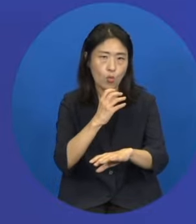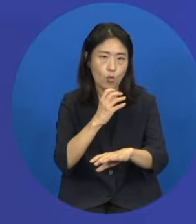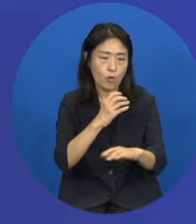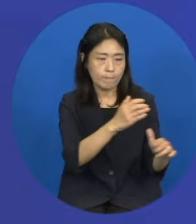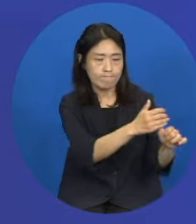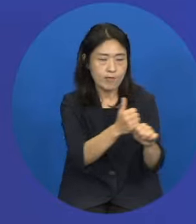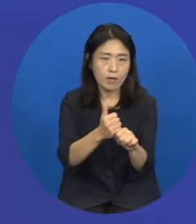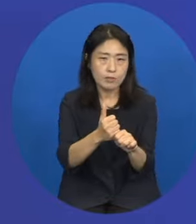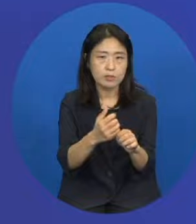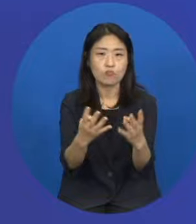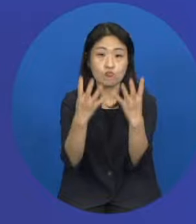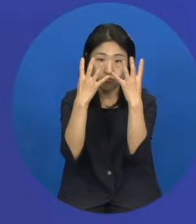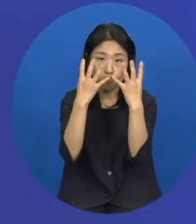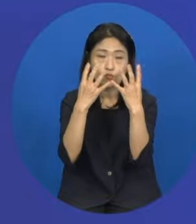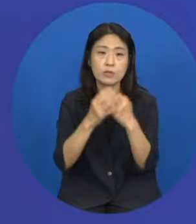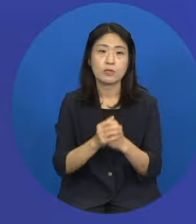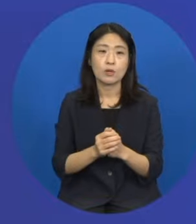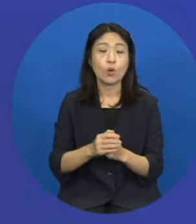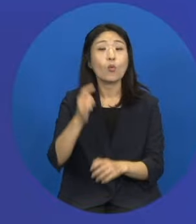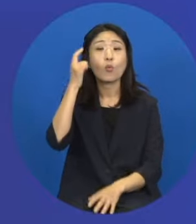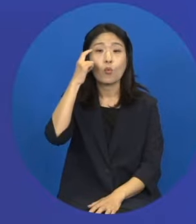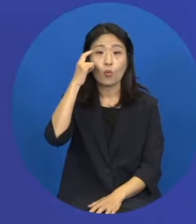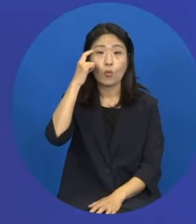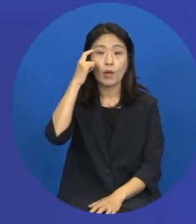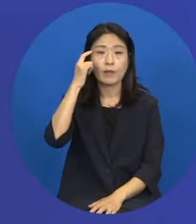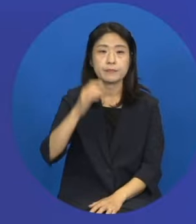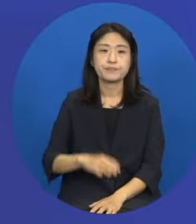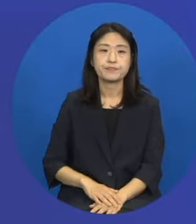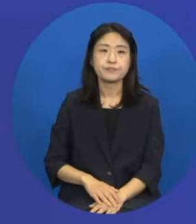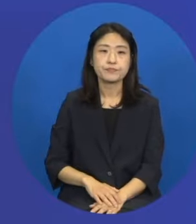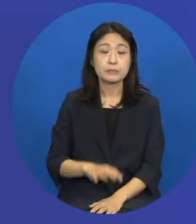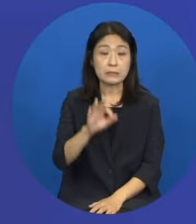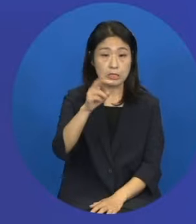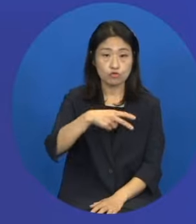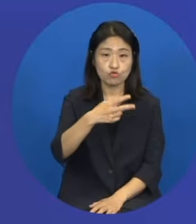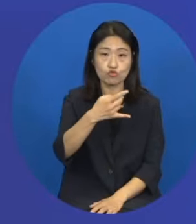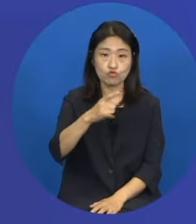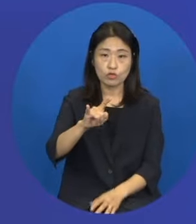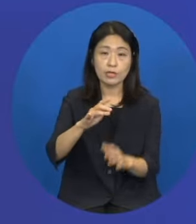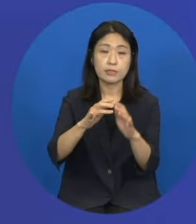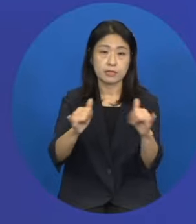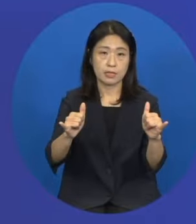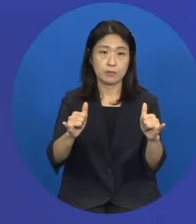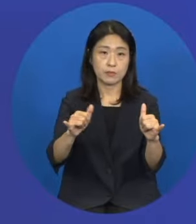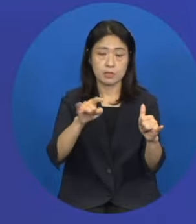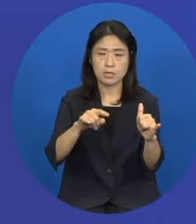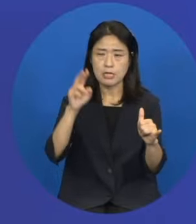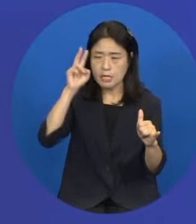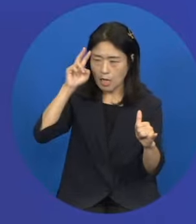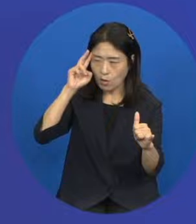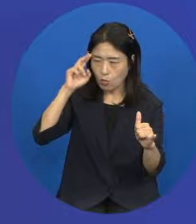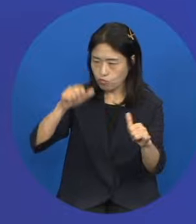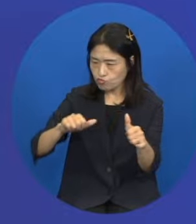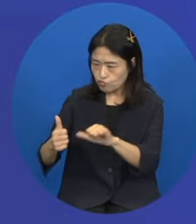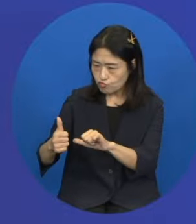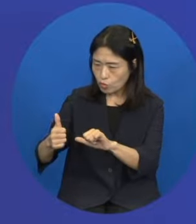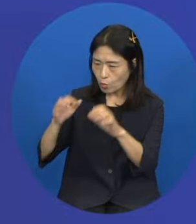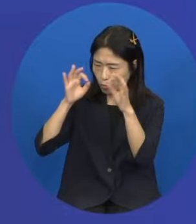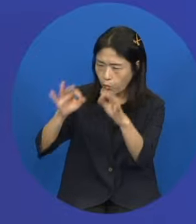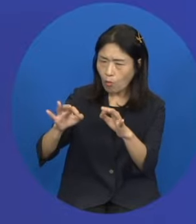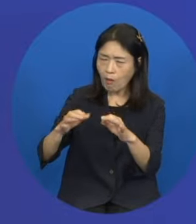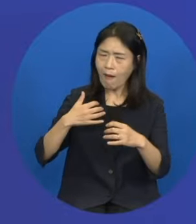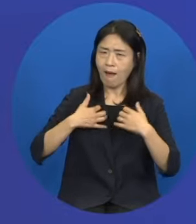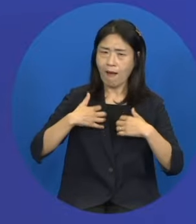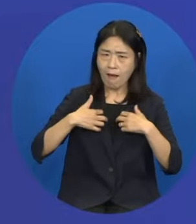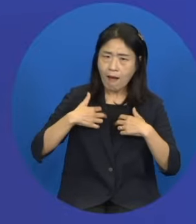왜 그가 이렇게 하냐면 오늘 말씀해 보니까 유대인들이 이 야고보가 죽은 것을 보고 굉장히 기뻐했어요. 그러니까 이